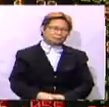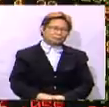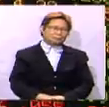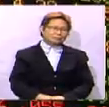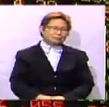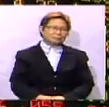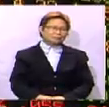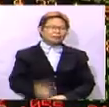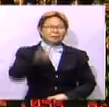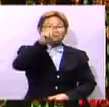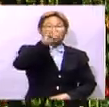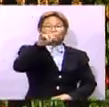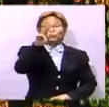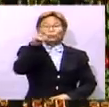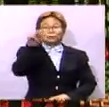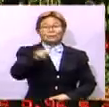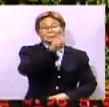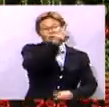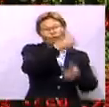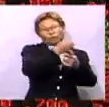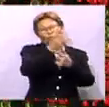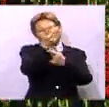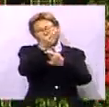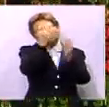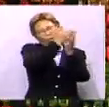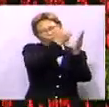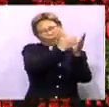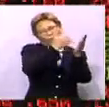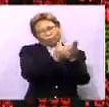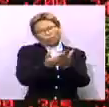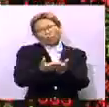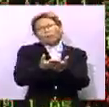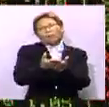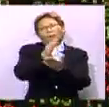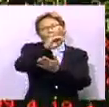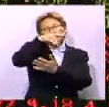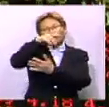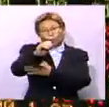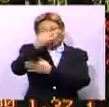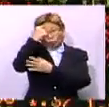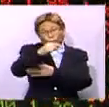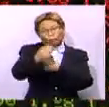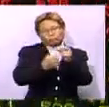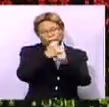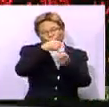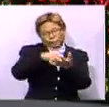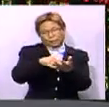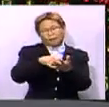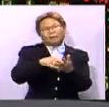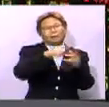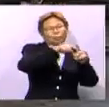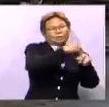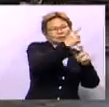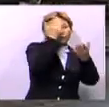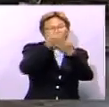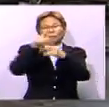Dalam pada itu, Tan Sri Tajuddin berkata terdapat satu atau dua lagi penyenaraian tawaran awam permulaan IPO untuk bagi tahun ini. Dari tempoh Januari